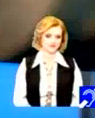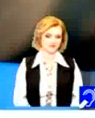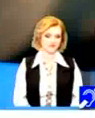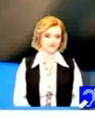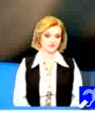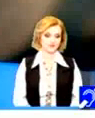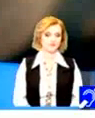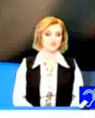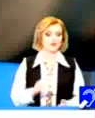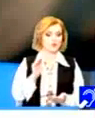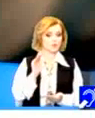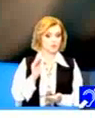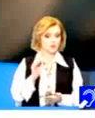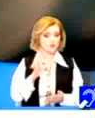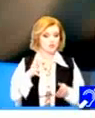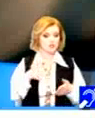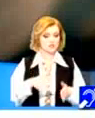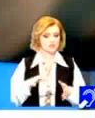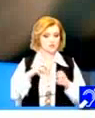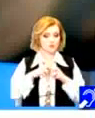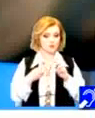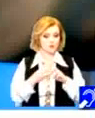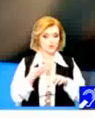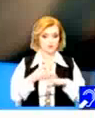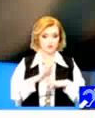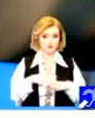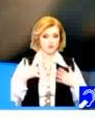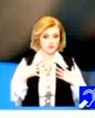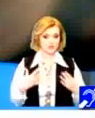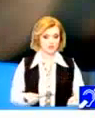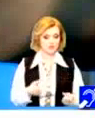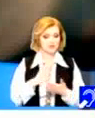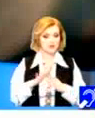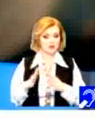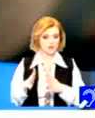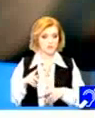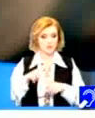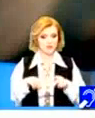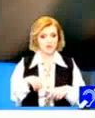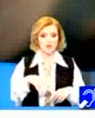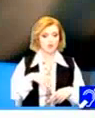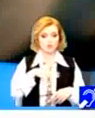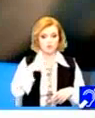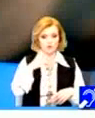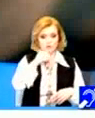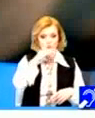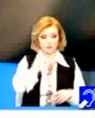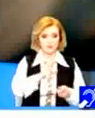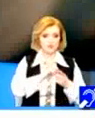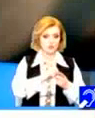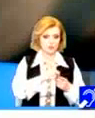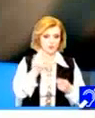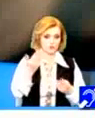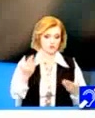Soartă cumplită pentru unii bebeluși care vin pe lume cu probleme grave de sănătate. Și sunt cazuri în care părinții nu mai vor sau nu mai pot să lupte, iar